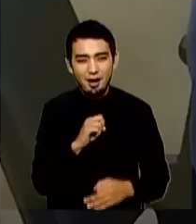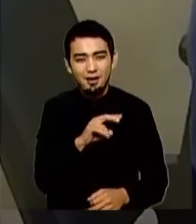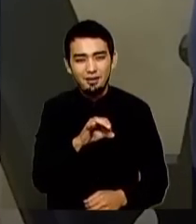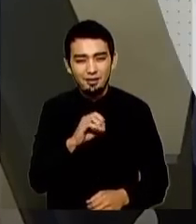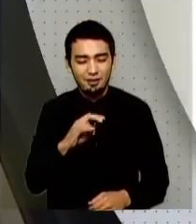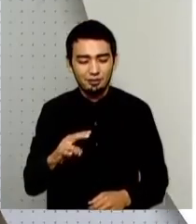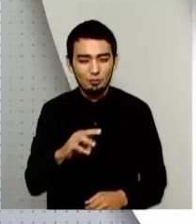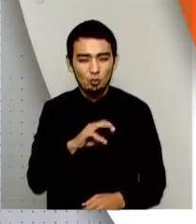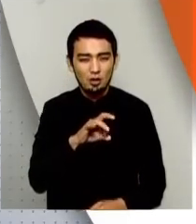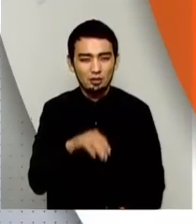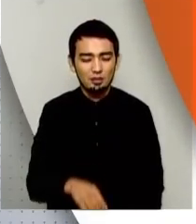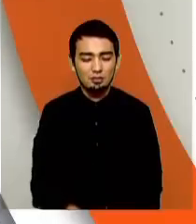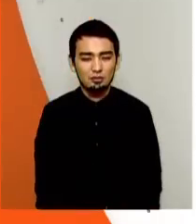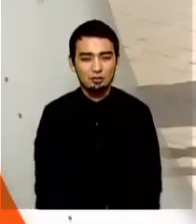Муратова?